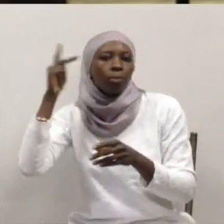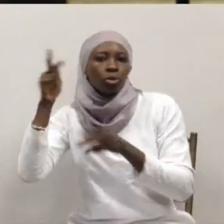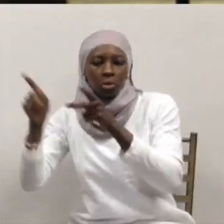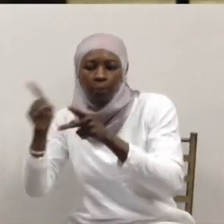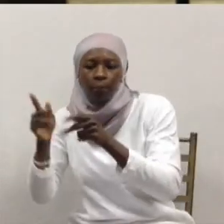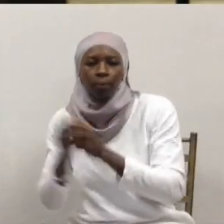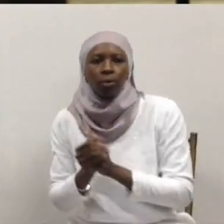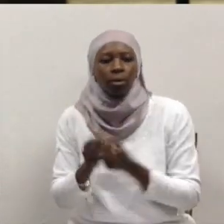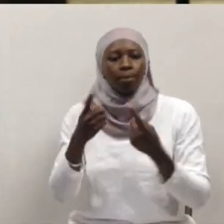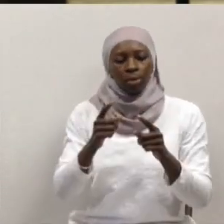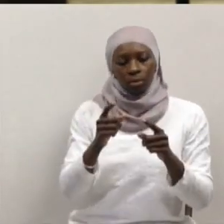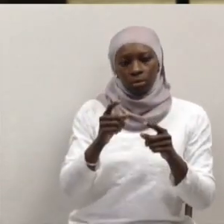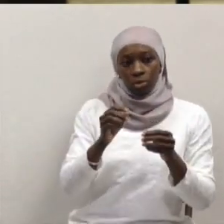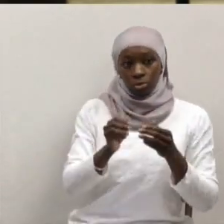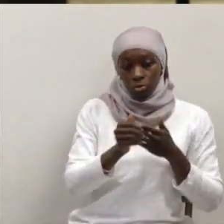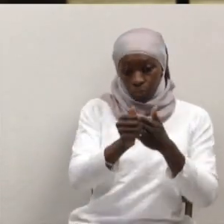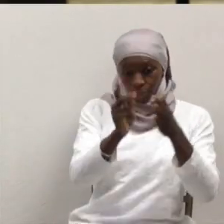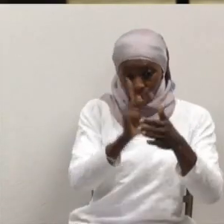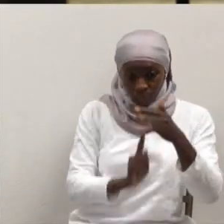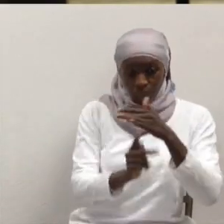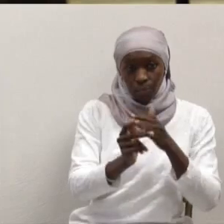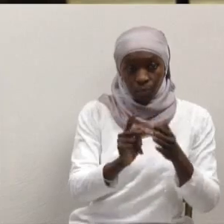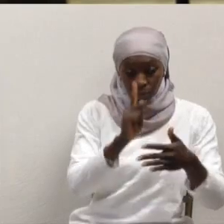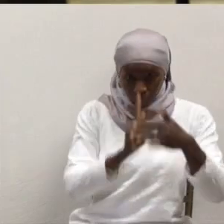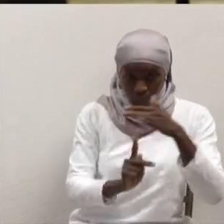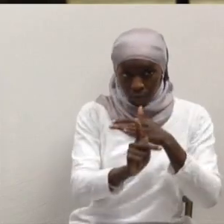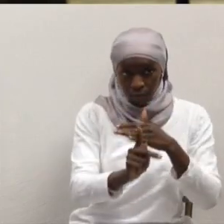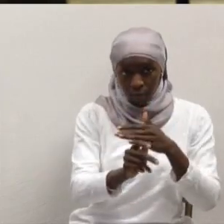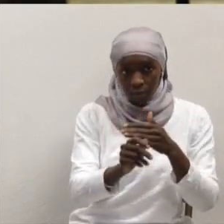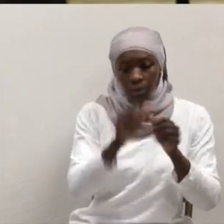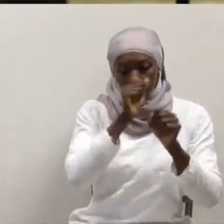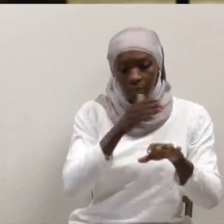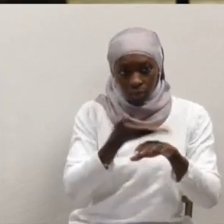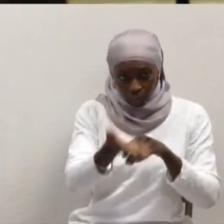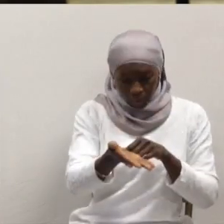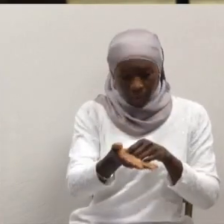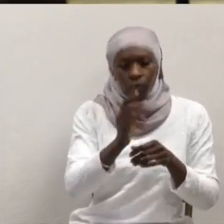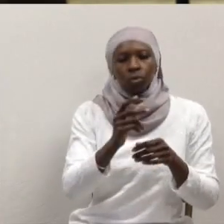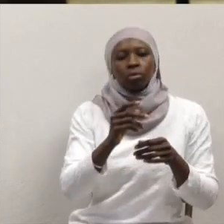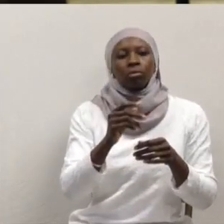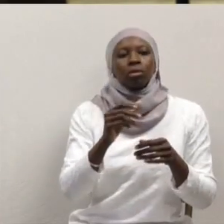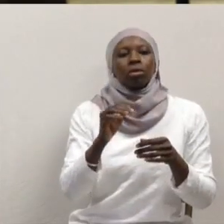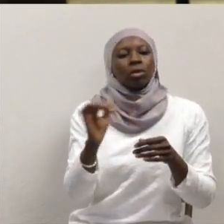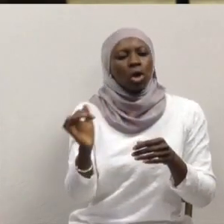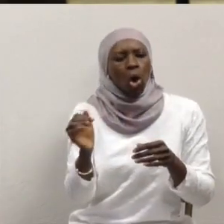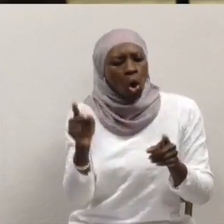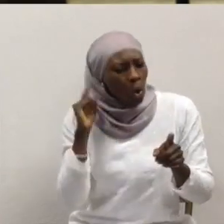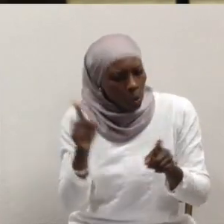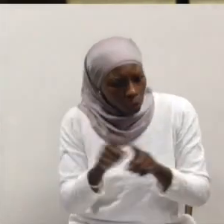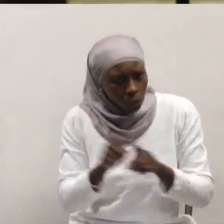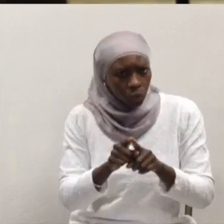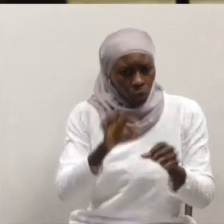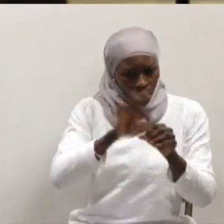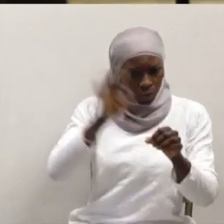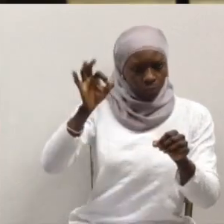ﷺ was a spiritual leader, a political leader, and he was also an army